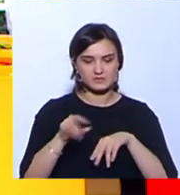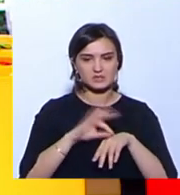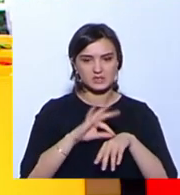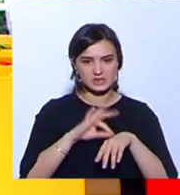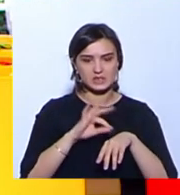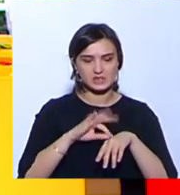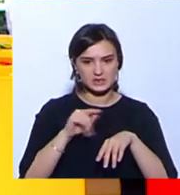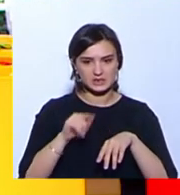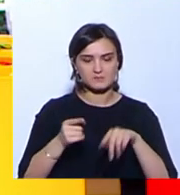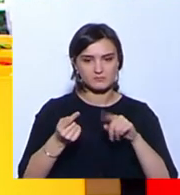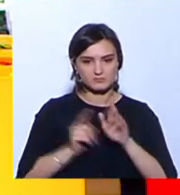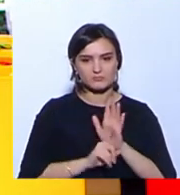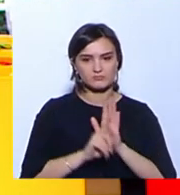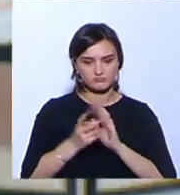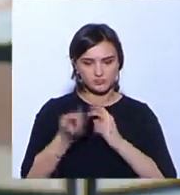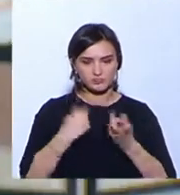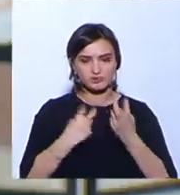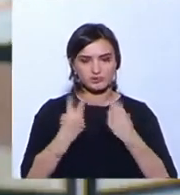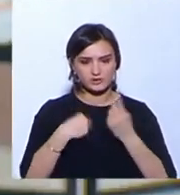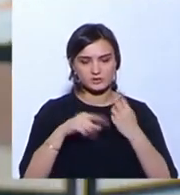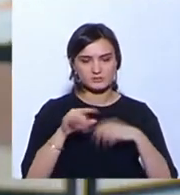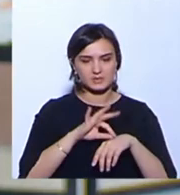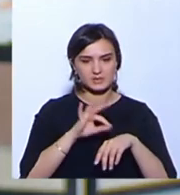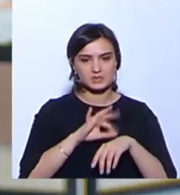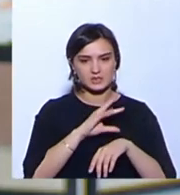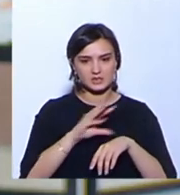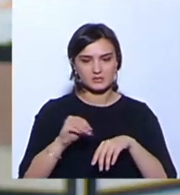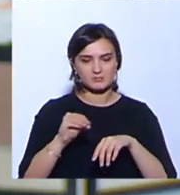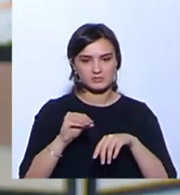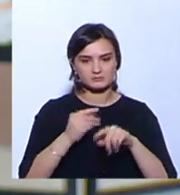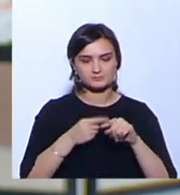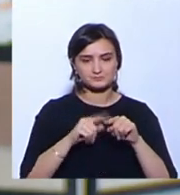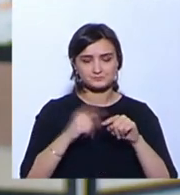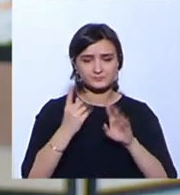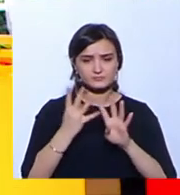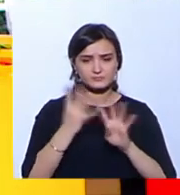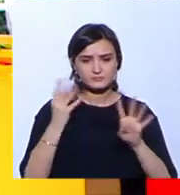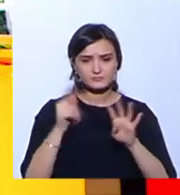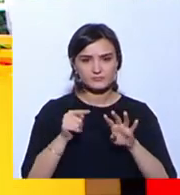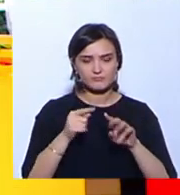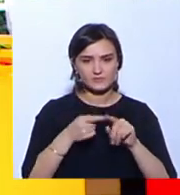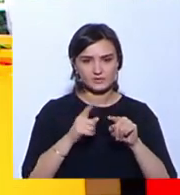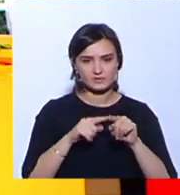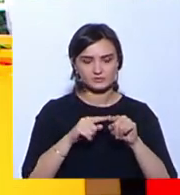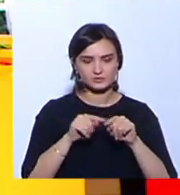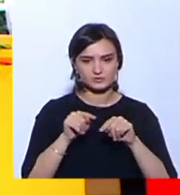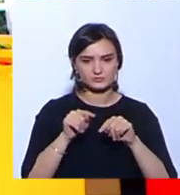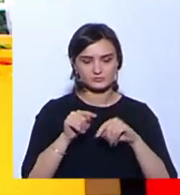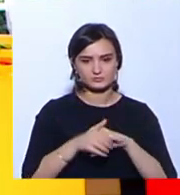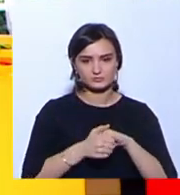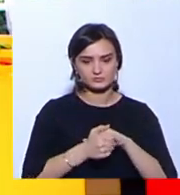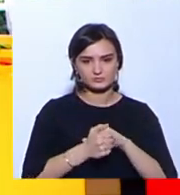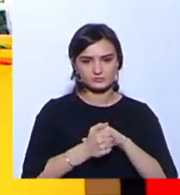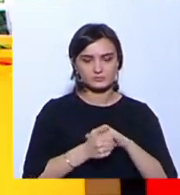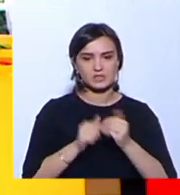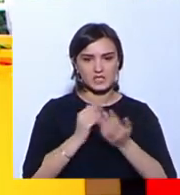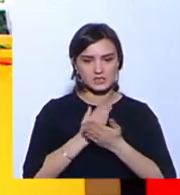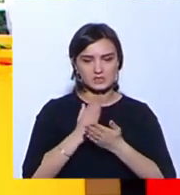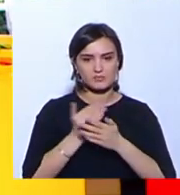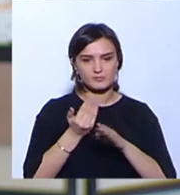კლინიკით მოდიან ხოლმე ეს პაციენტები. ანუ სხვანიშნები არ არის, პირველ რიგში მოდის ეს თმის ბუდობრივი ცვენა.